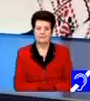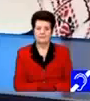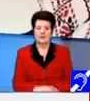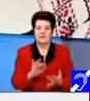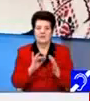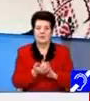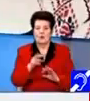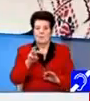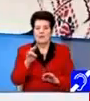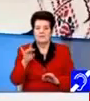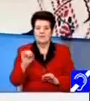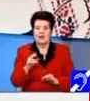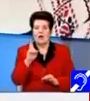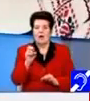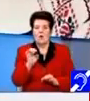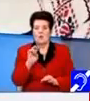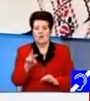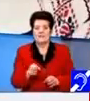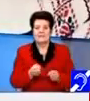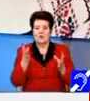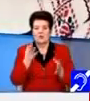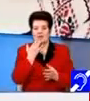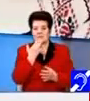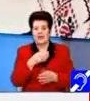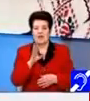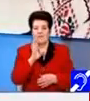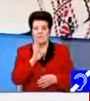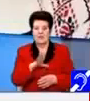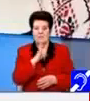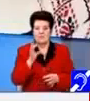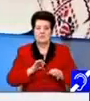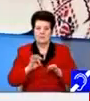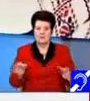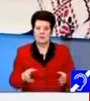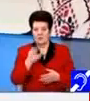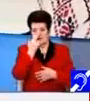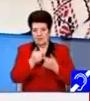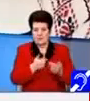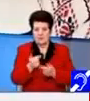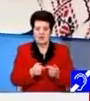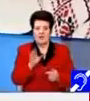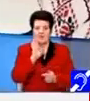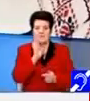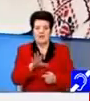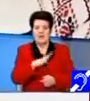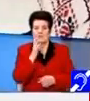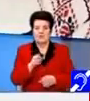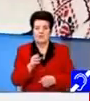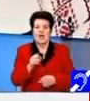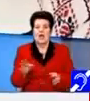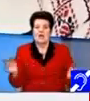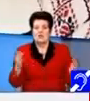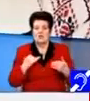În satul Manta din raionul Cahul, Ziua Internațională a Femeii a fost sărbătorită într-un mod tradițional. Femeile au făcut o șezătoare